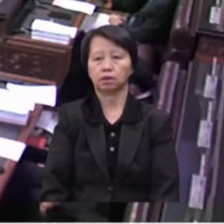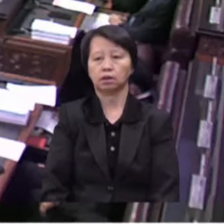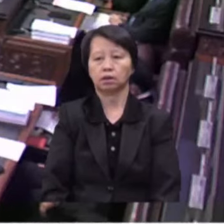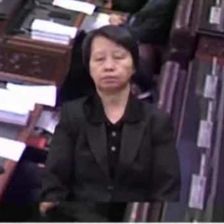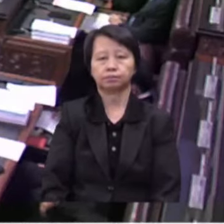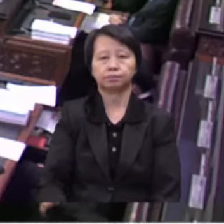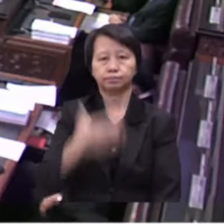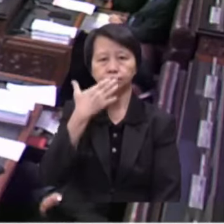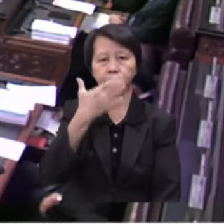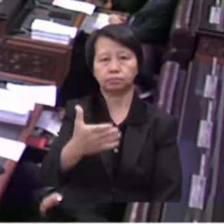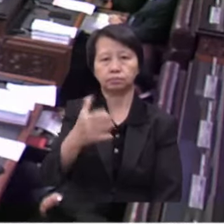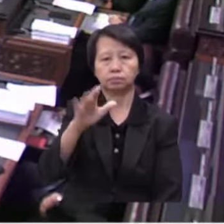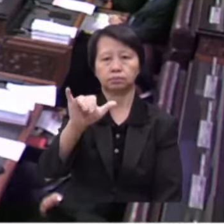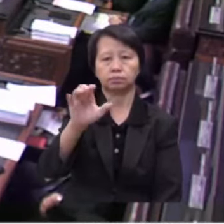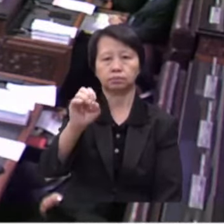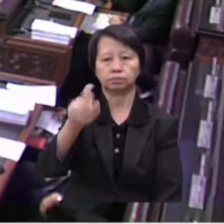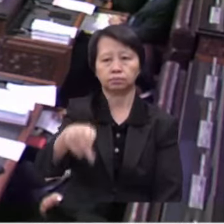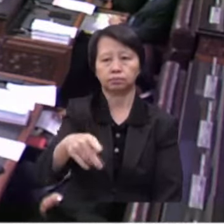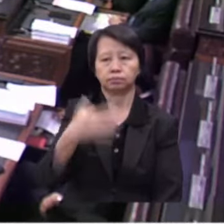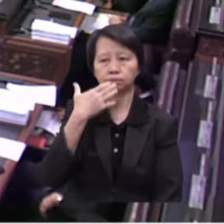terima kasih